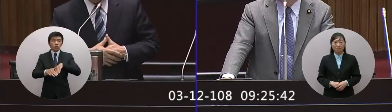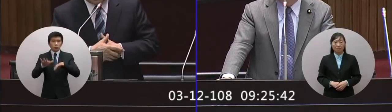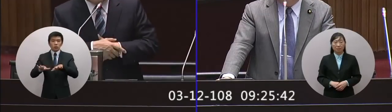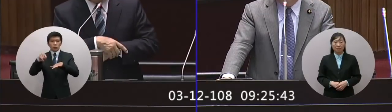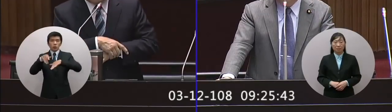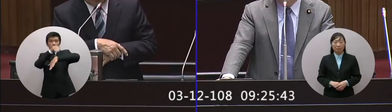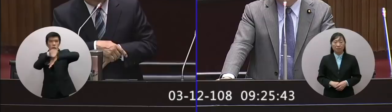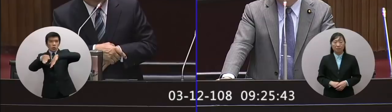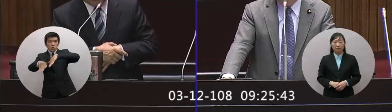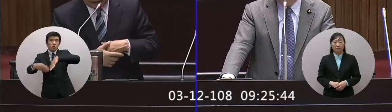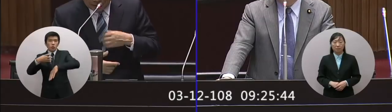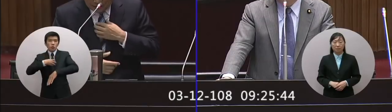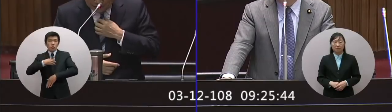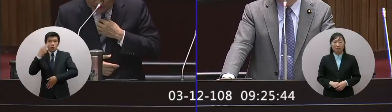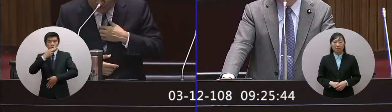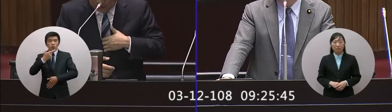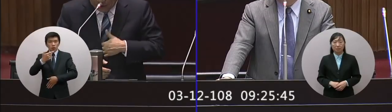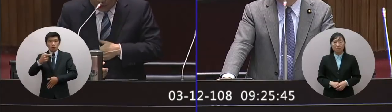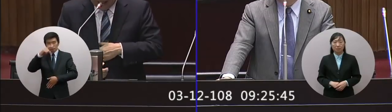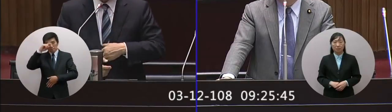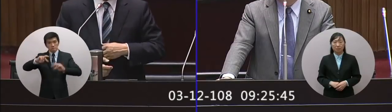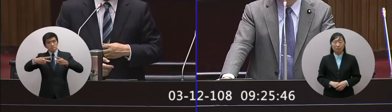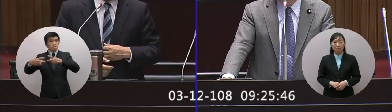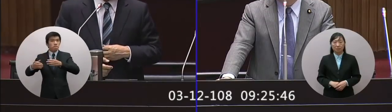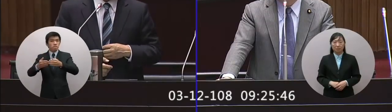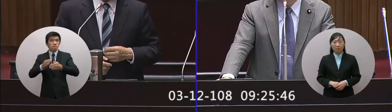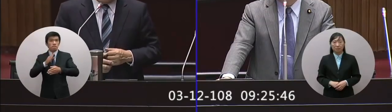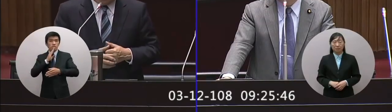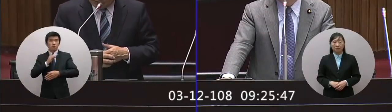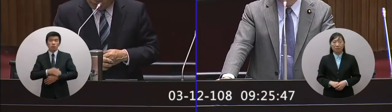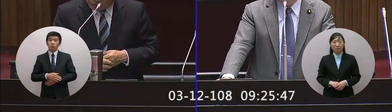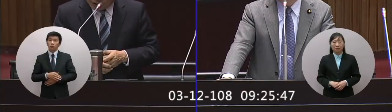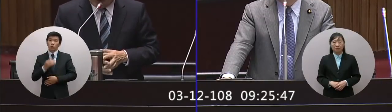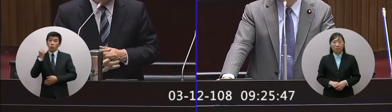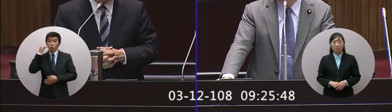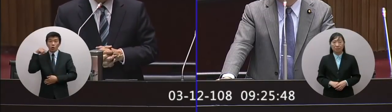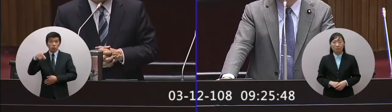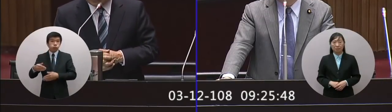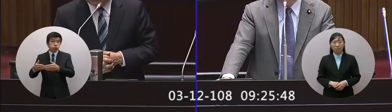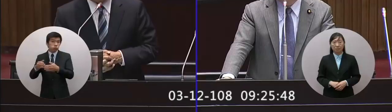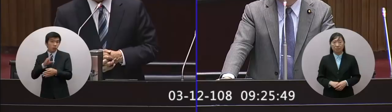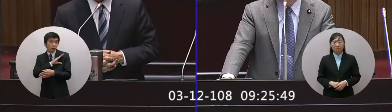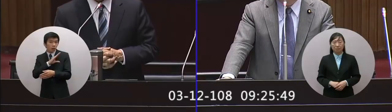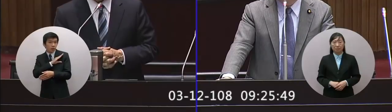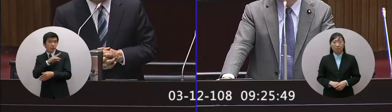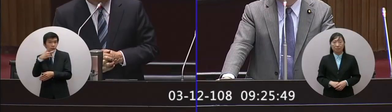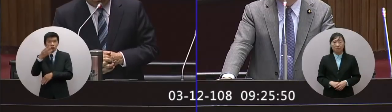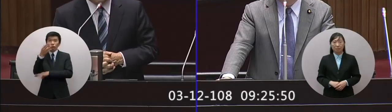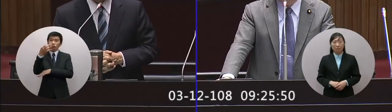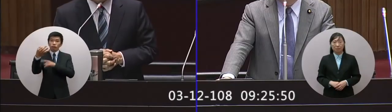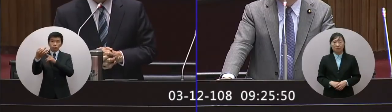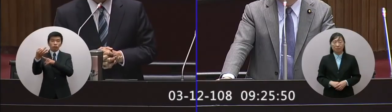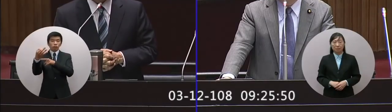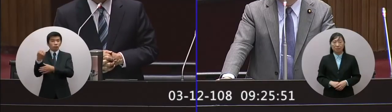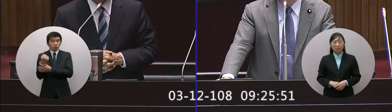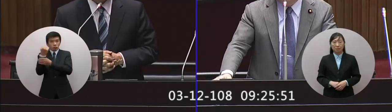差，确实非常有必要整体改善。既然是有必要，那钱应该怎么样来支持，我们都